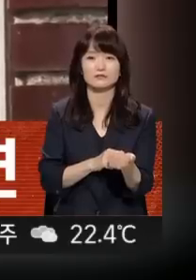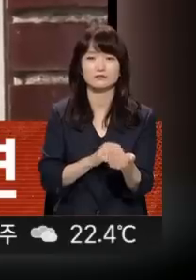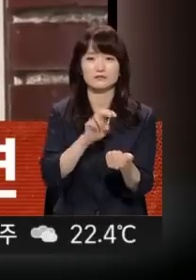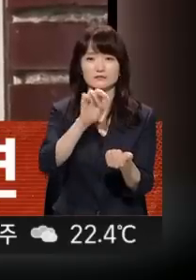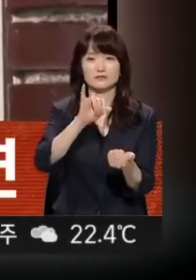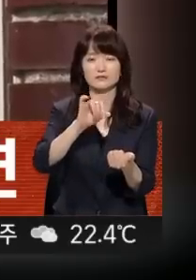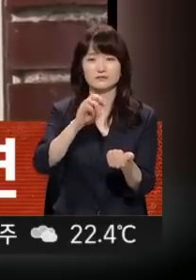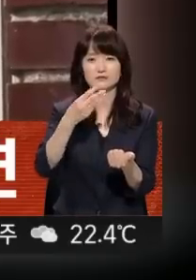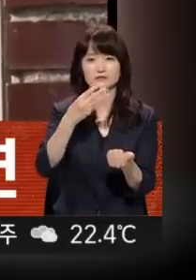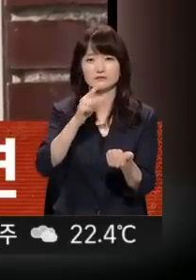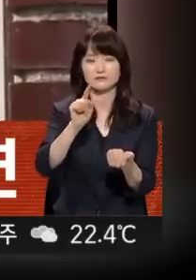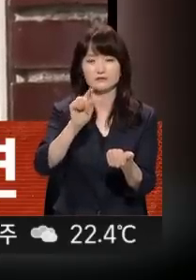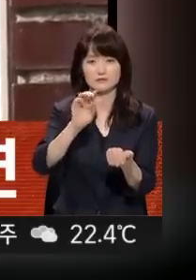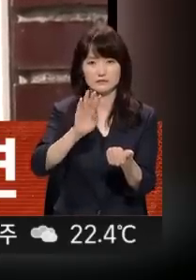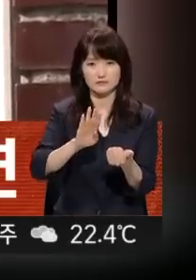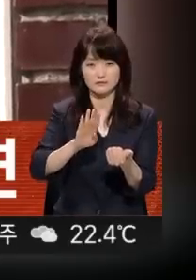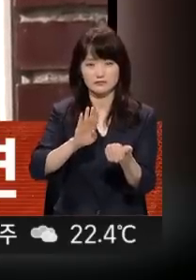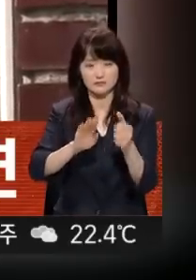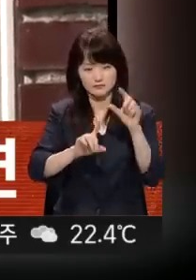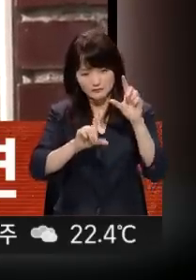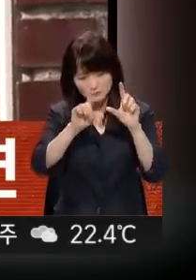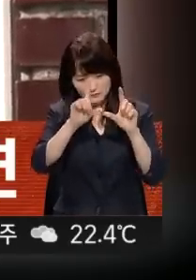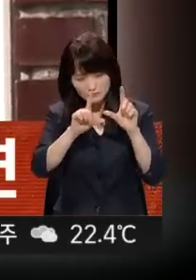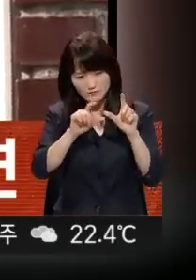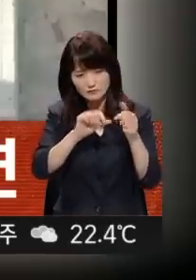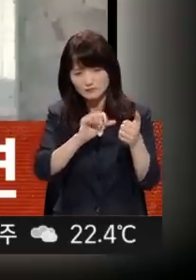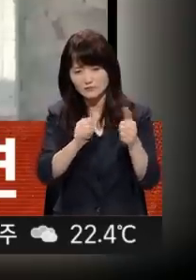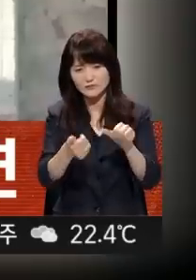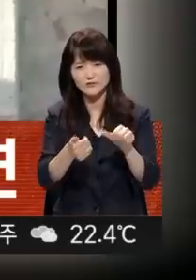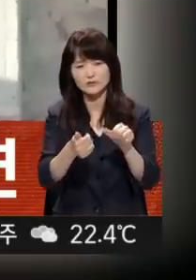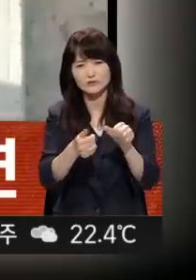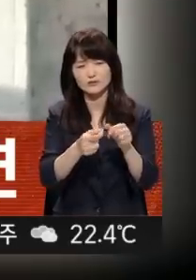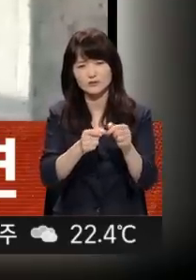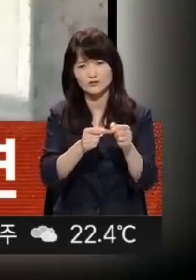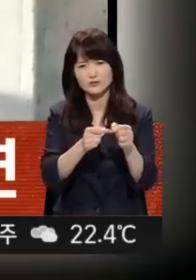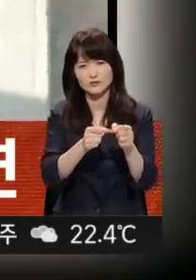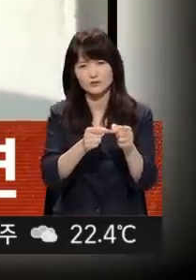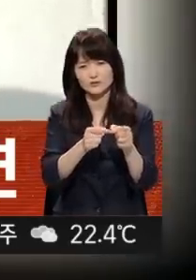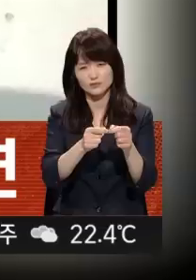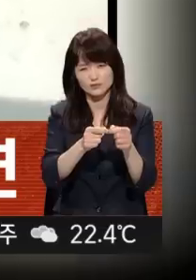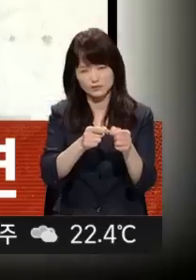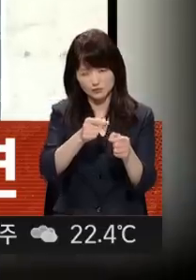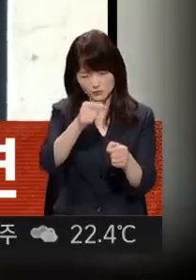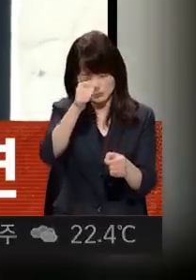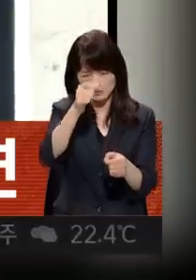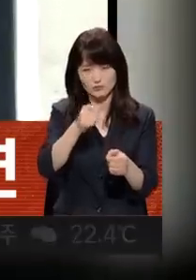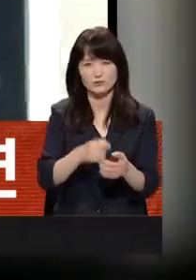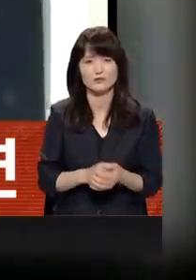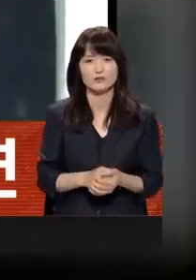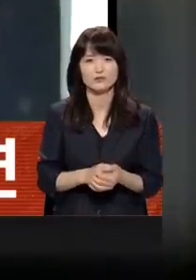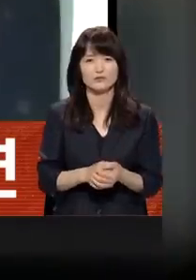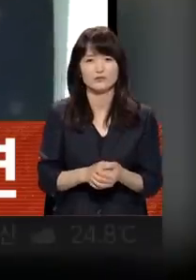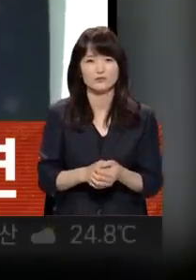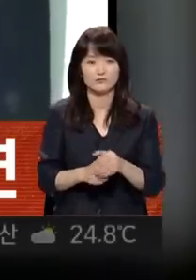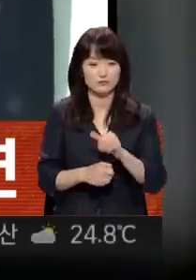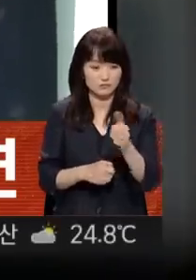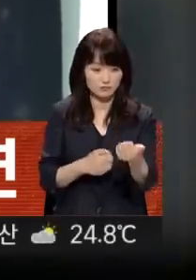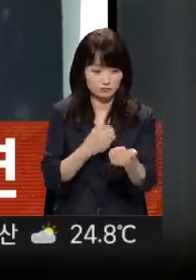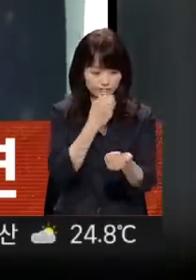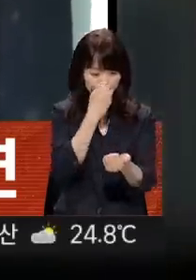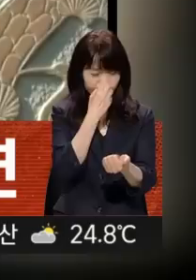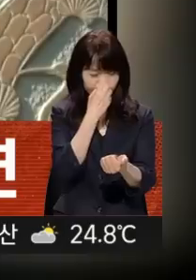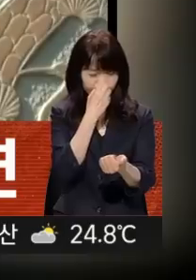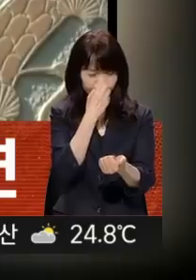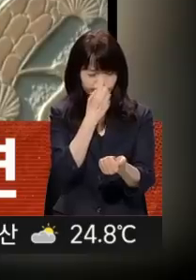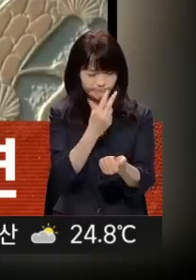밀랍화가 진행된 형태로 보였고요 숨진지 한참 지난 걸로 보였습니다 그런데 이렇게 시신이 집안에서 부패하고 있으면 냄새가 상당해야